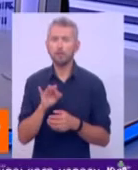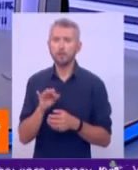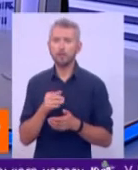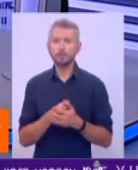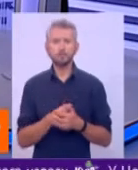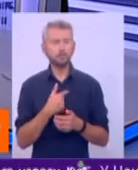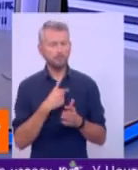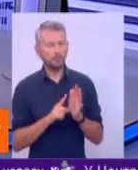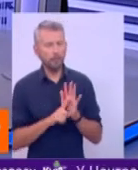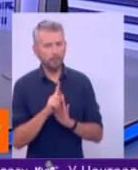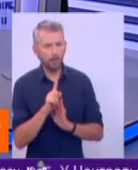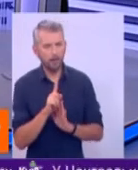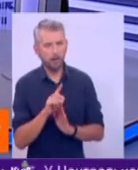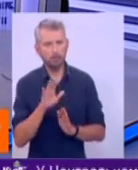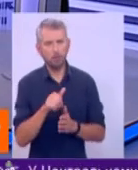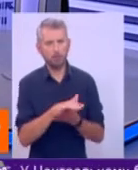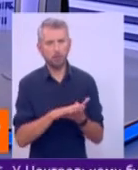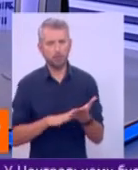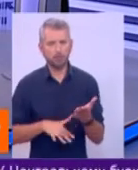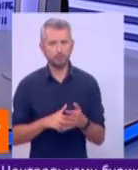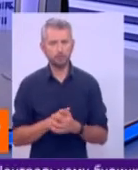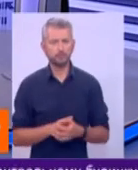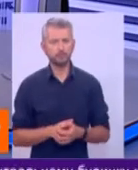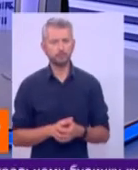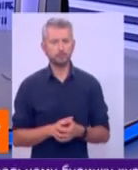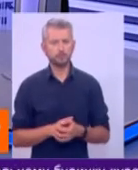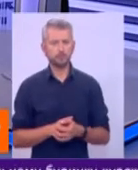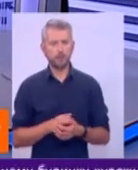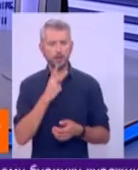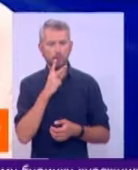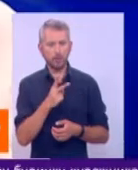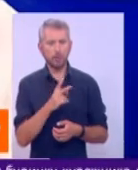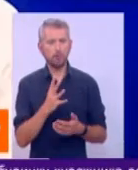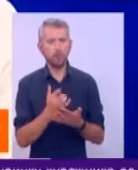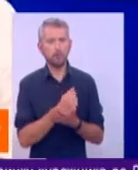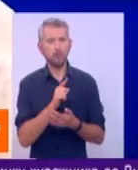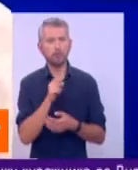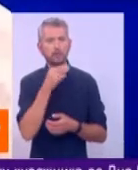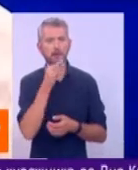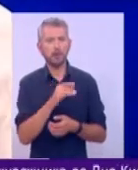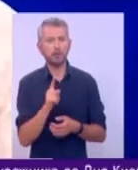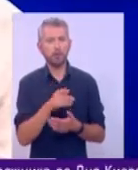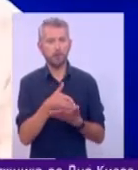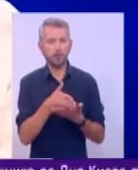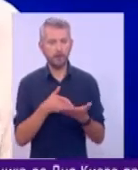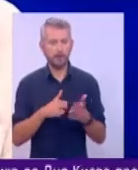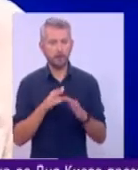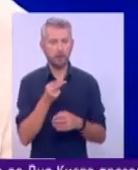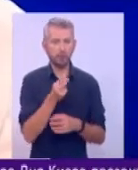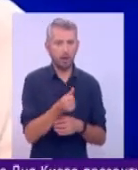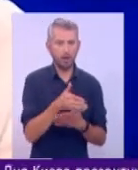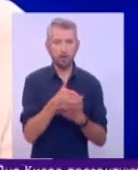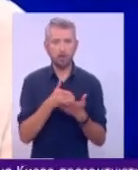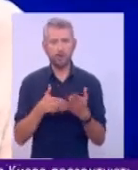давайте. Я почну, а потім вже продовжимо по реконструкції. Так, смотрите. Получается, что вы сказали, что половина только платит, а